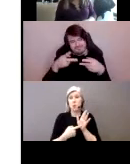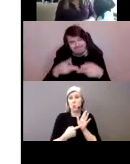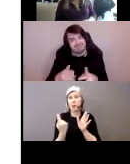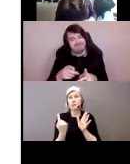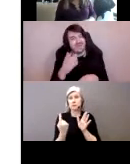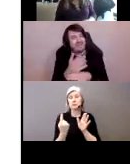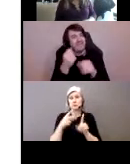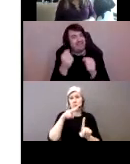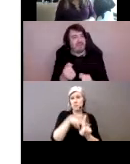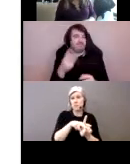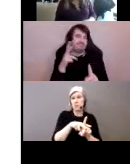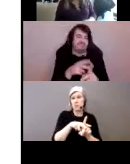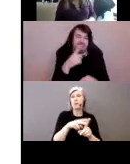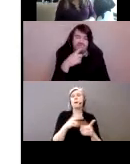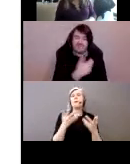vaccination.